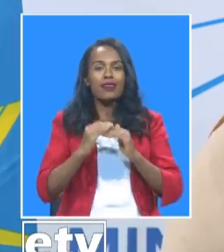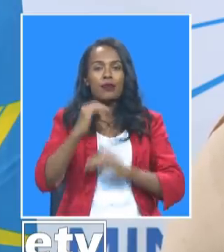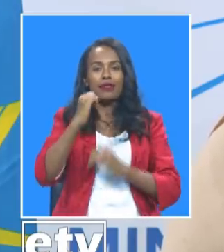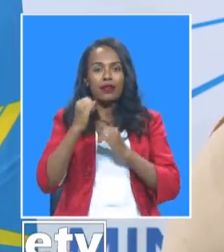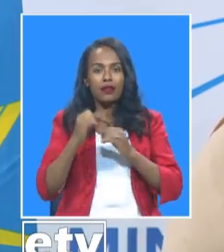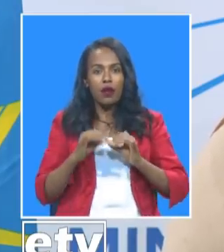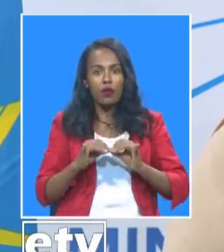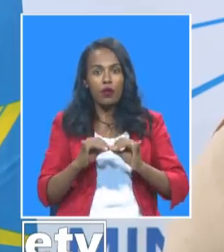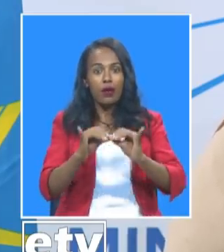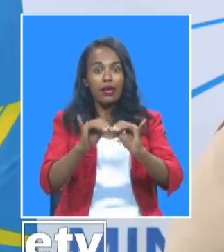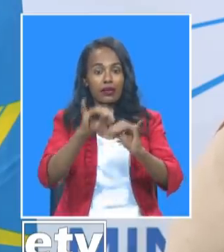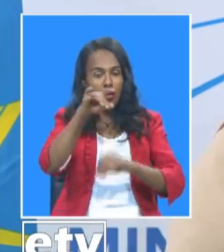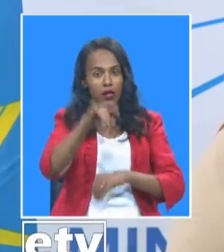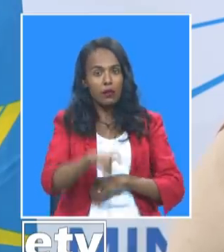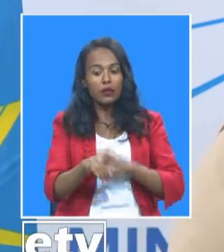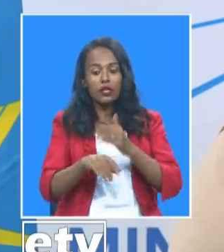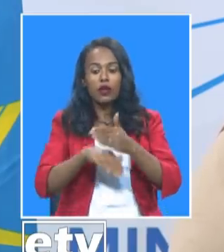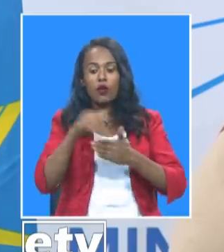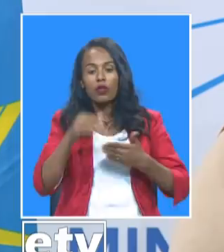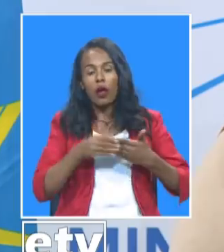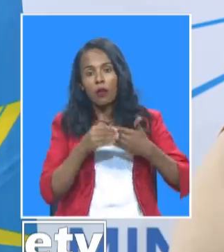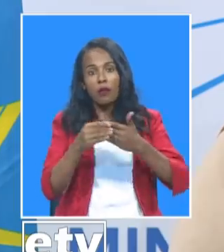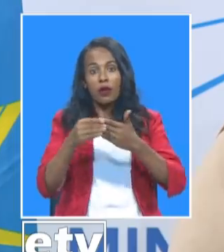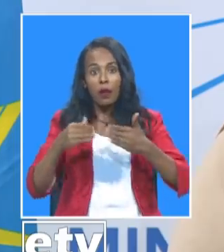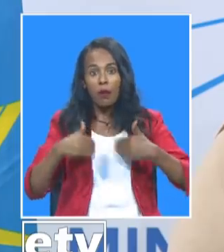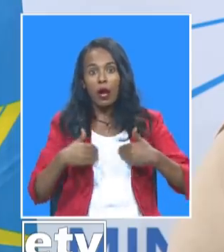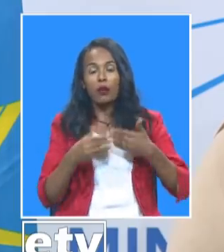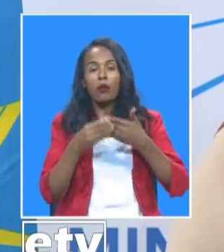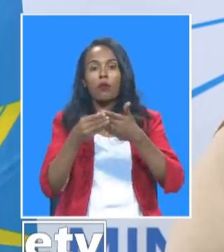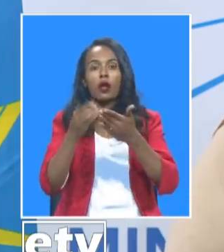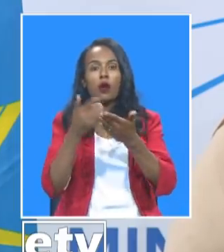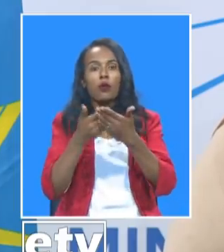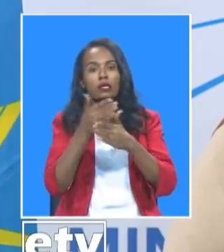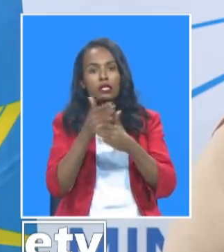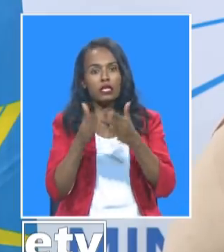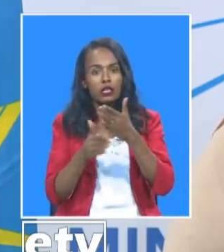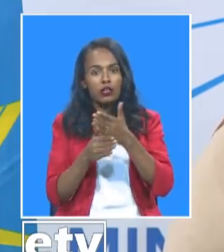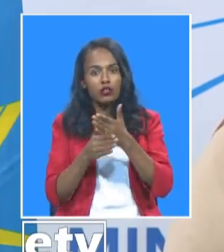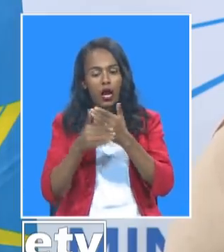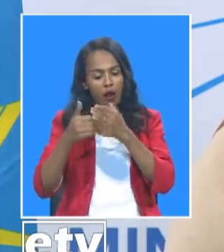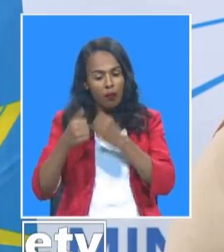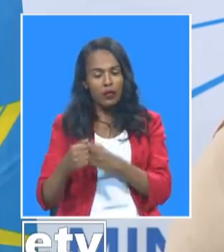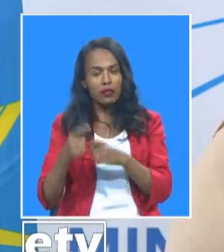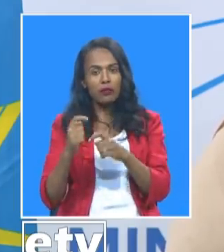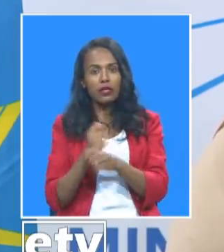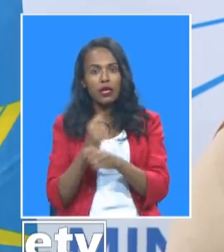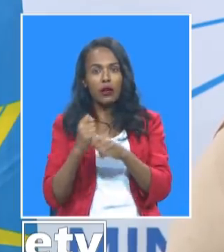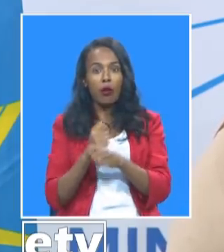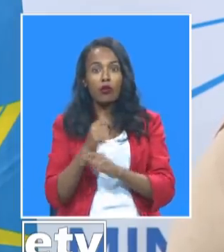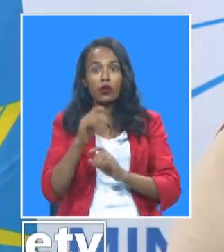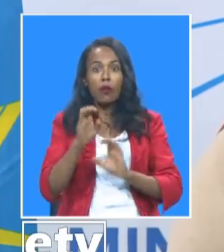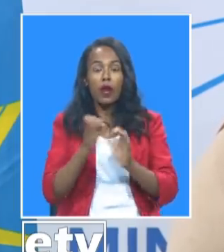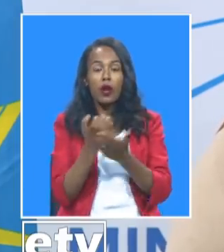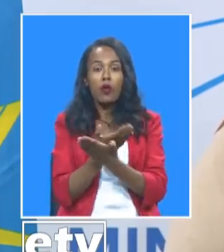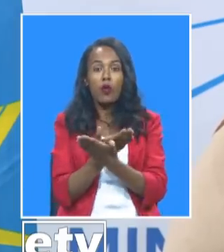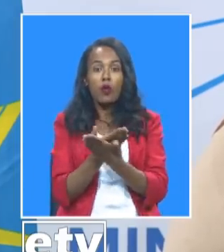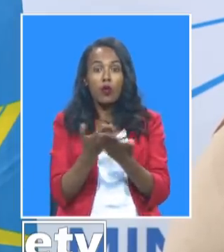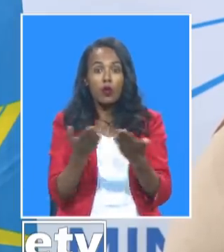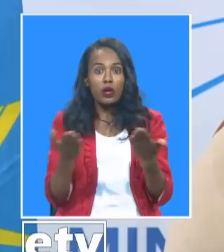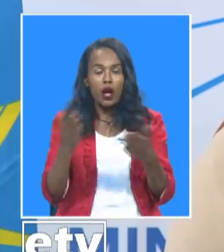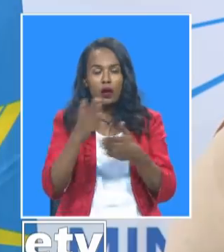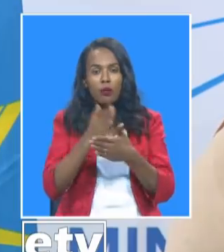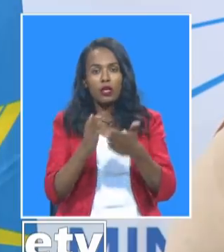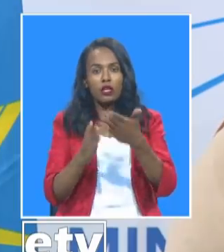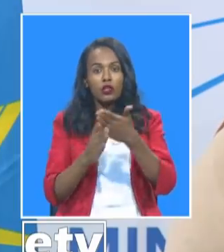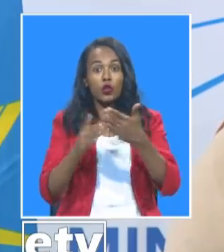ተጠናክሮ መቀጠል አለበት። የወጣ መመሪያም አለ። መመሪያው በዛ ደረጃ በጥብቅ ተግባራዊ የማድረጉን ጉዳይ